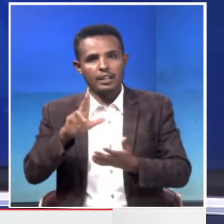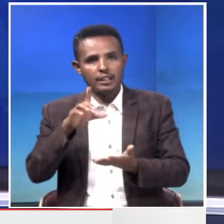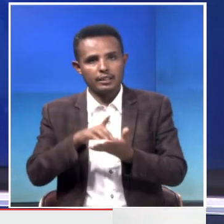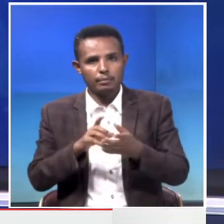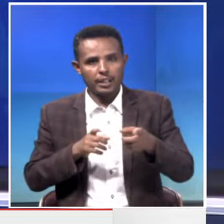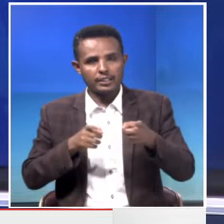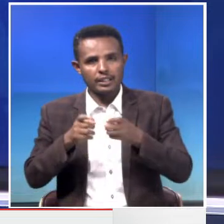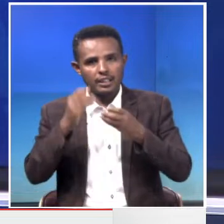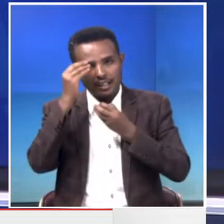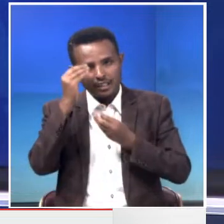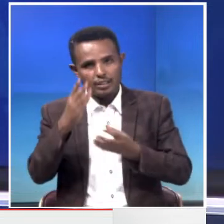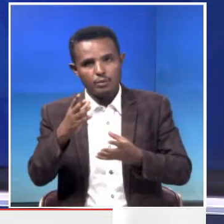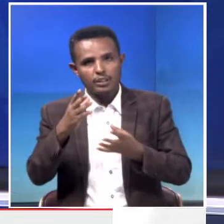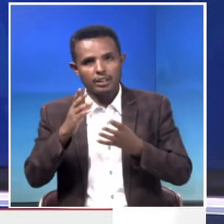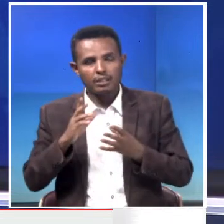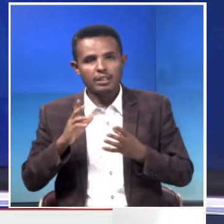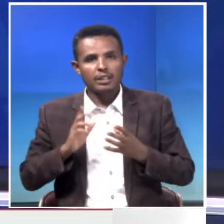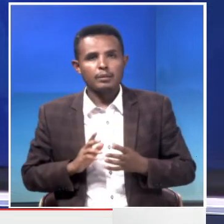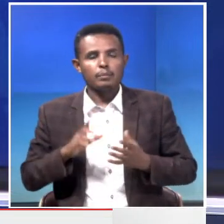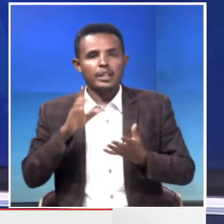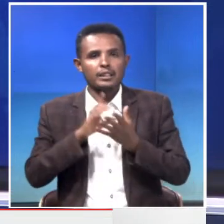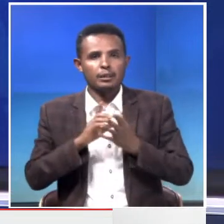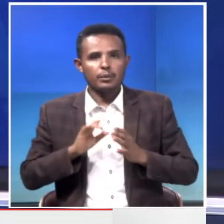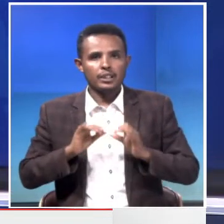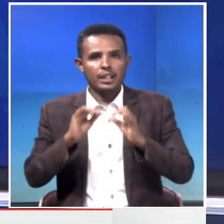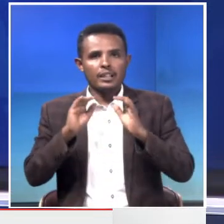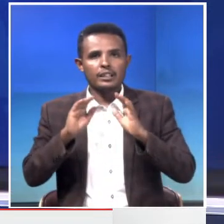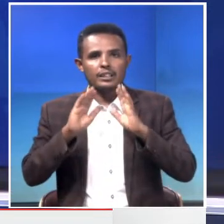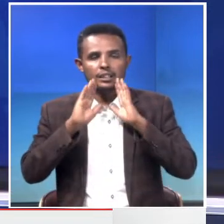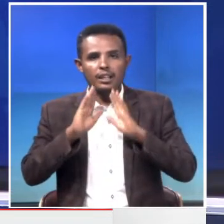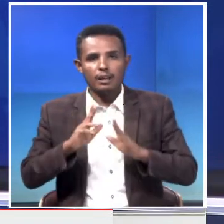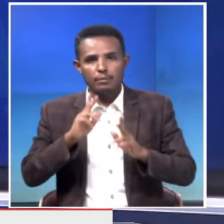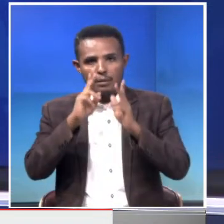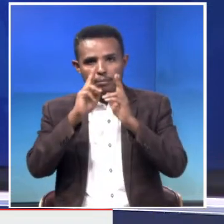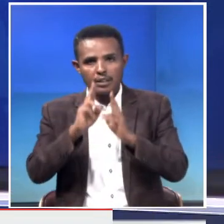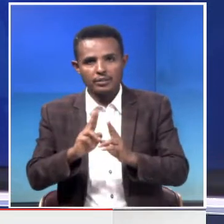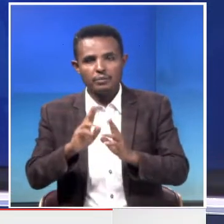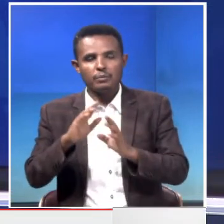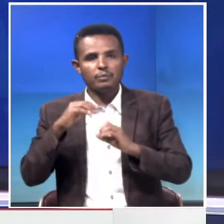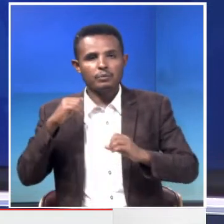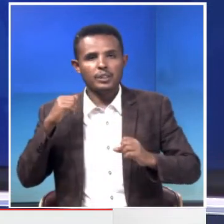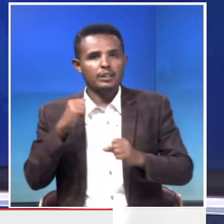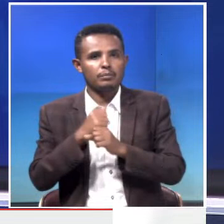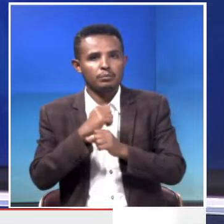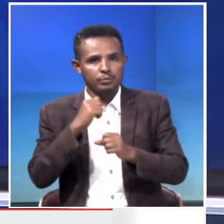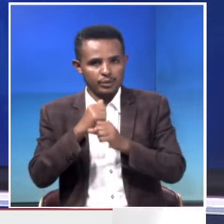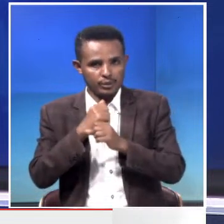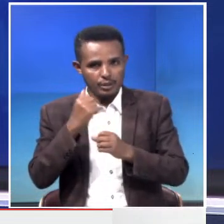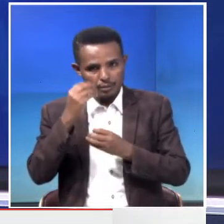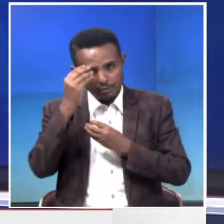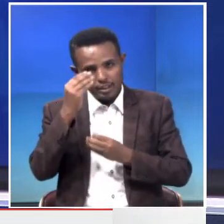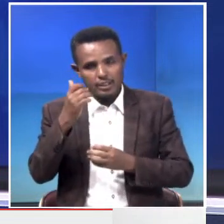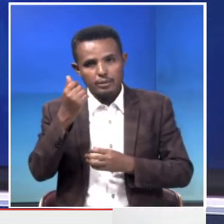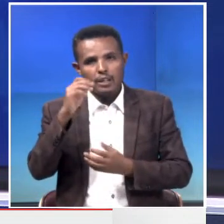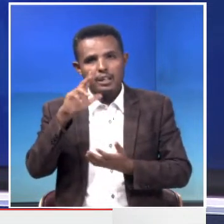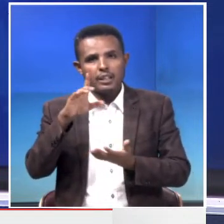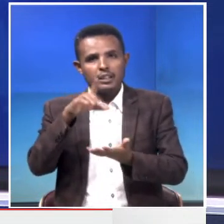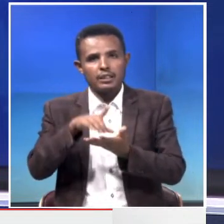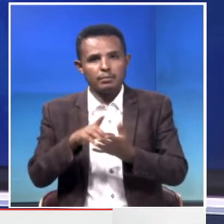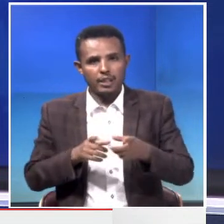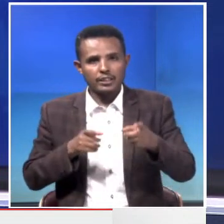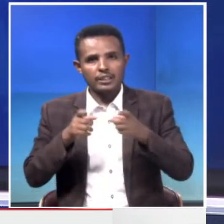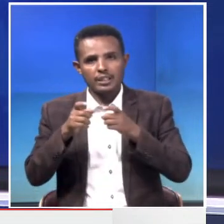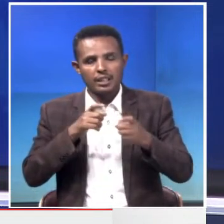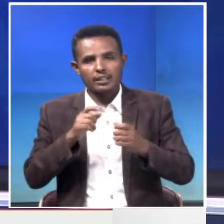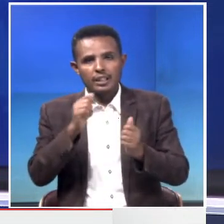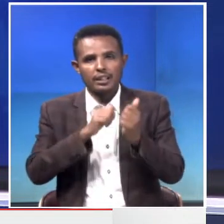ተናገሩ። በከተማው ዘላቂ ሰላም ለማስፈን የበኩላቸውን እንደሚወጡም ነዋሪዎቹ ገልጸዋል። የእንጅባራ ከተማ አስተዳደር ተቀዳሚ